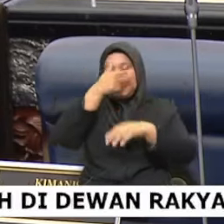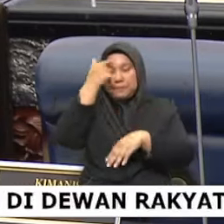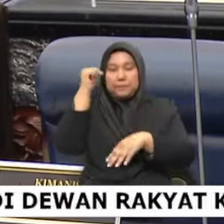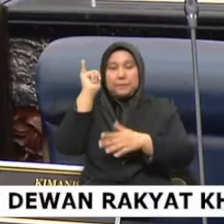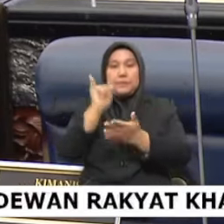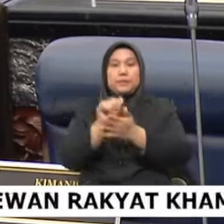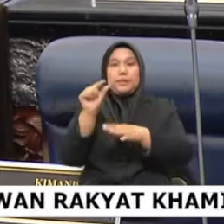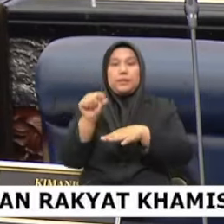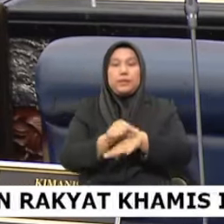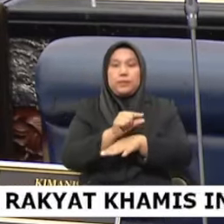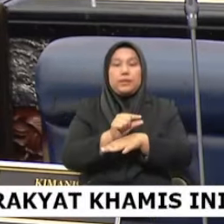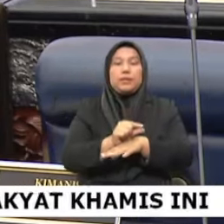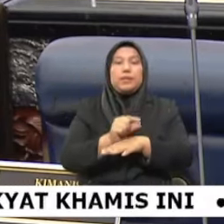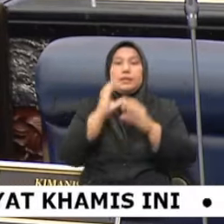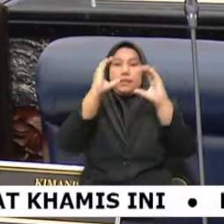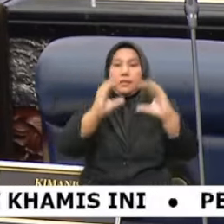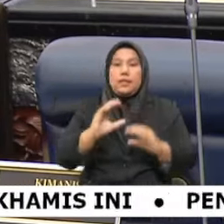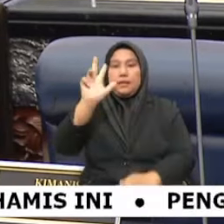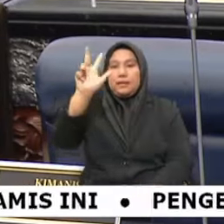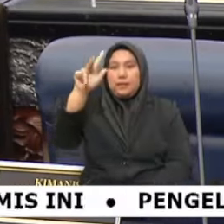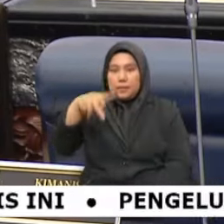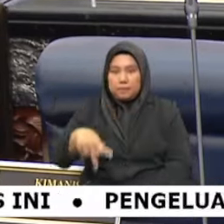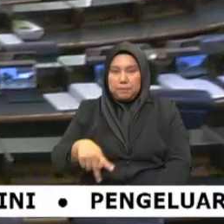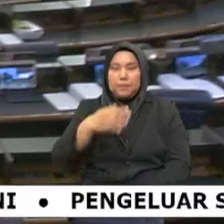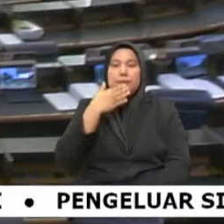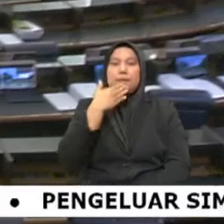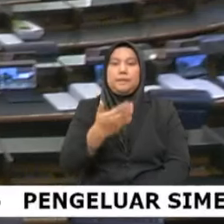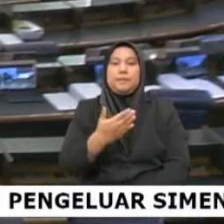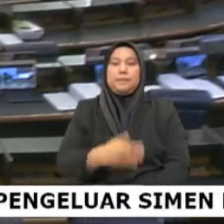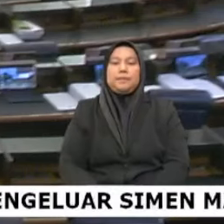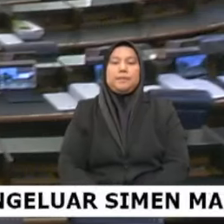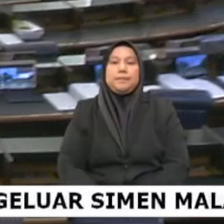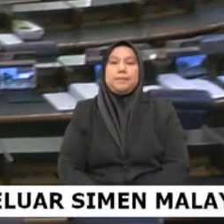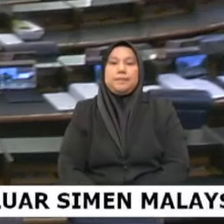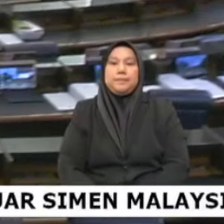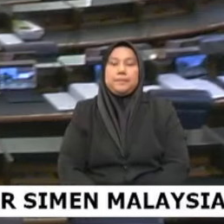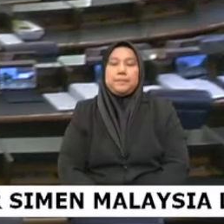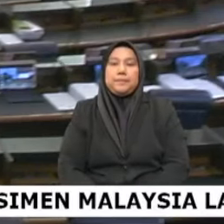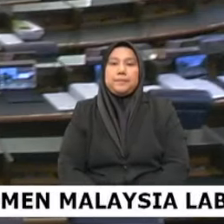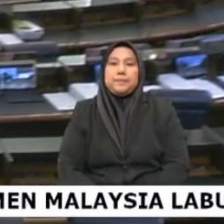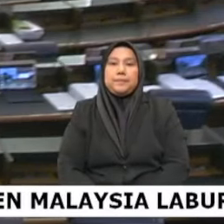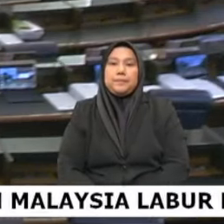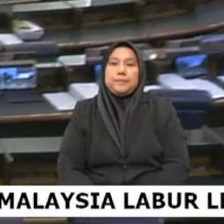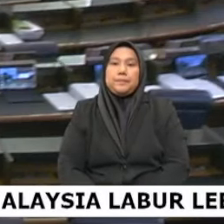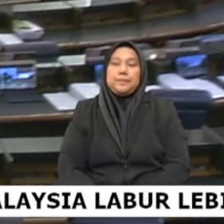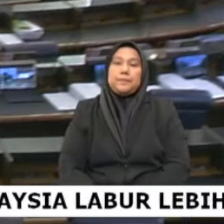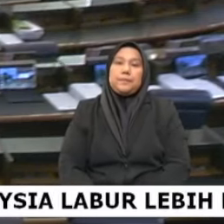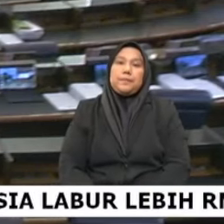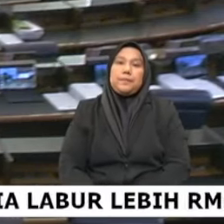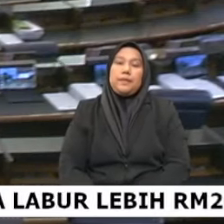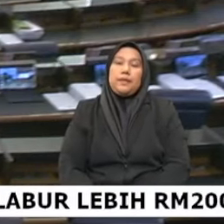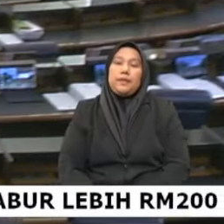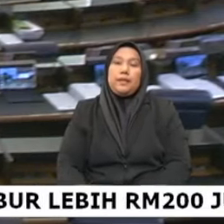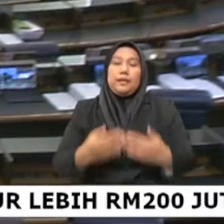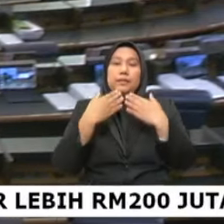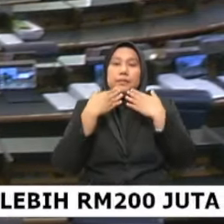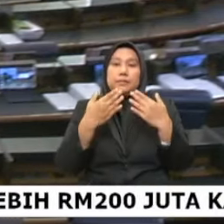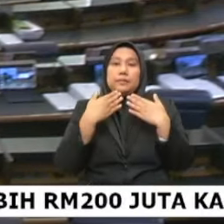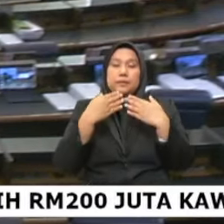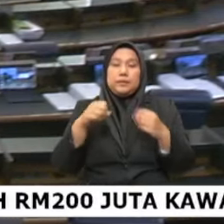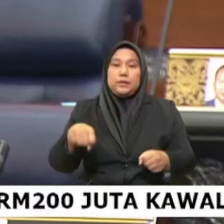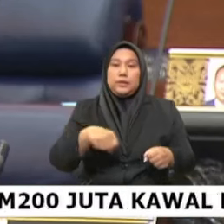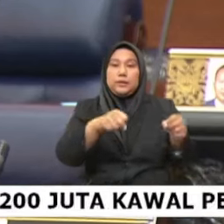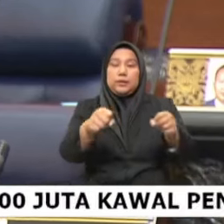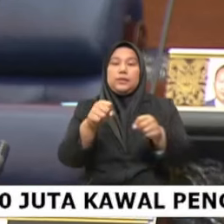menggunakan kaedah 3P. Sekian, terima kasih. Sungai Siput. Terima kasih Puan Speaker memberikan laluan kepada